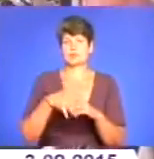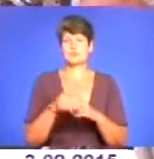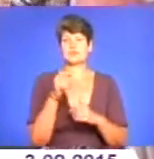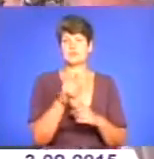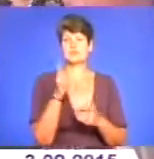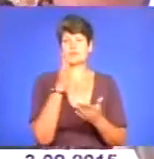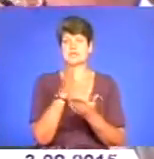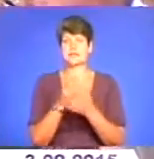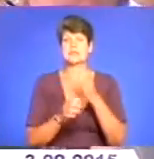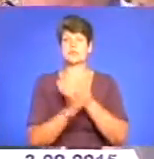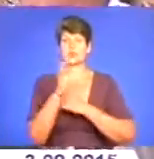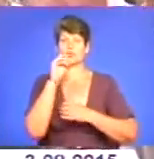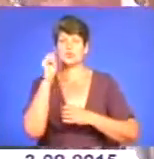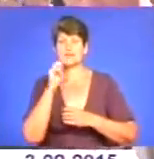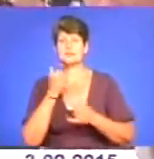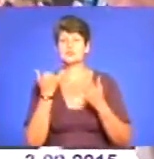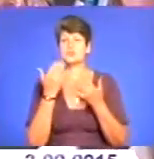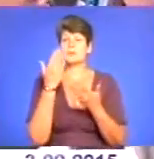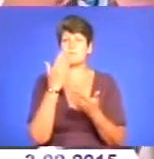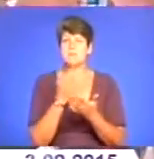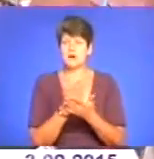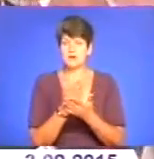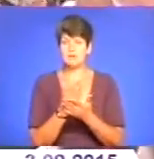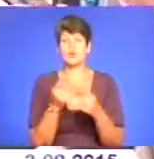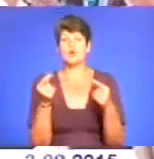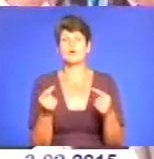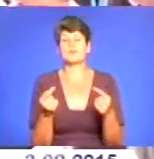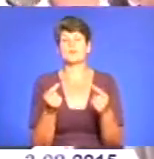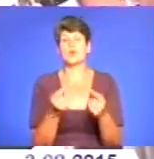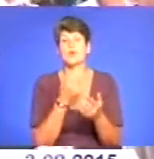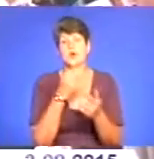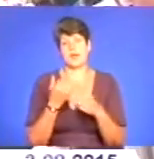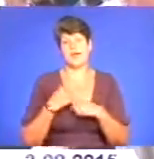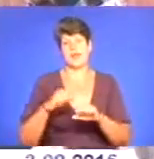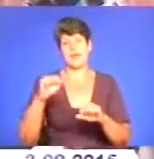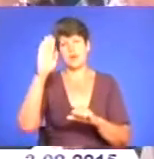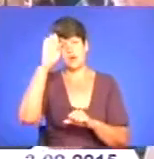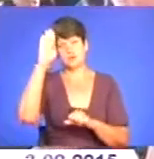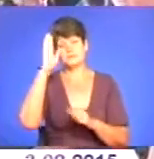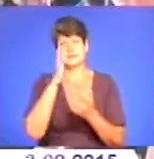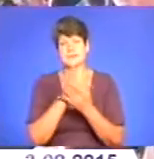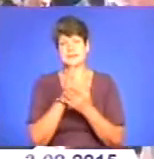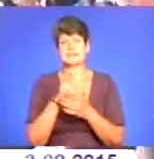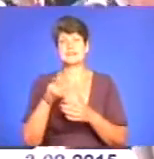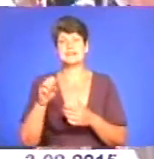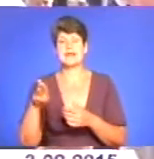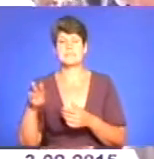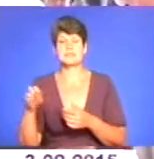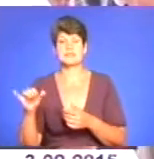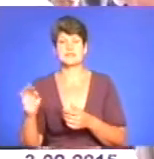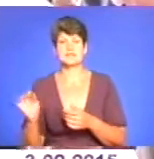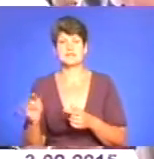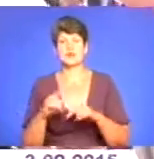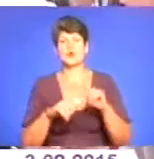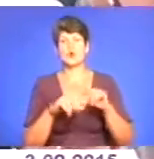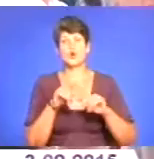сході України, але ми сьогодні маємо очевидних героїв, хлопців, котрі є вихідцями з лемківських